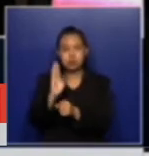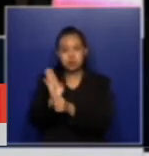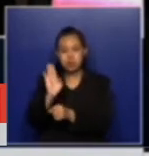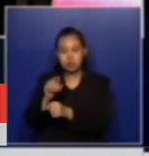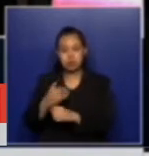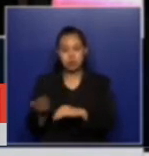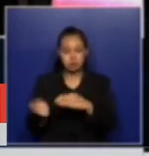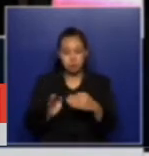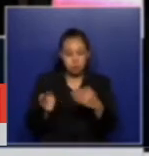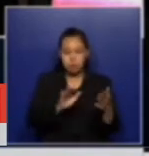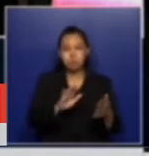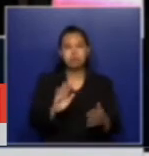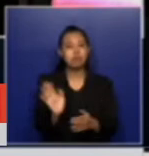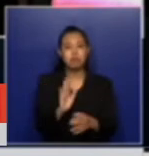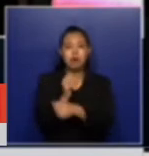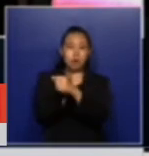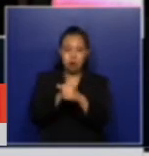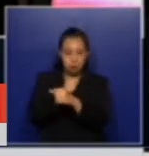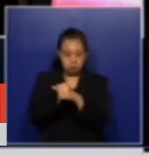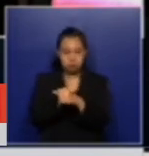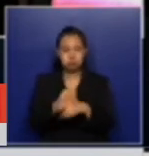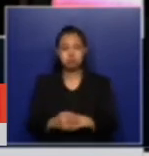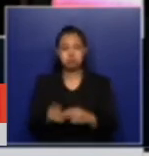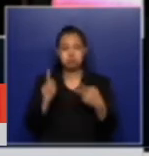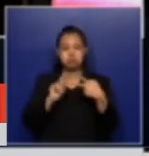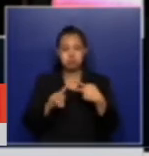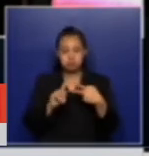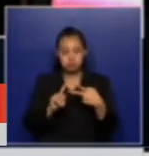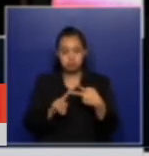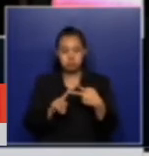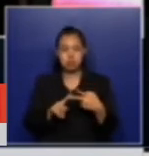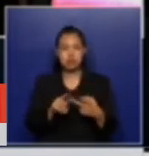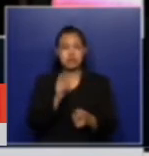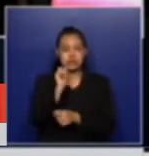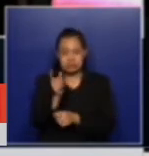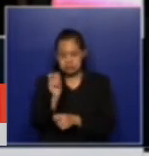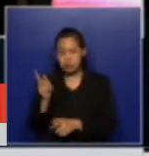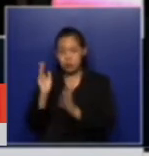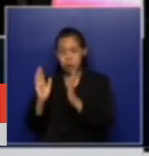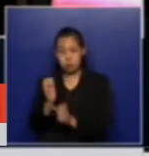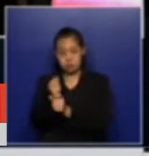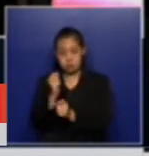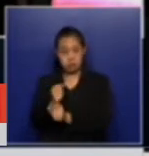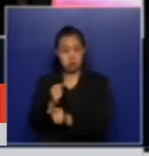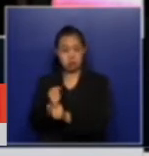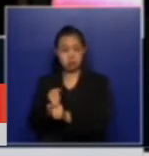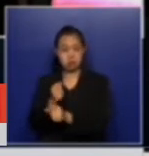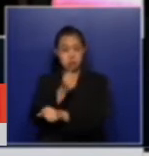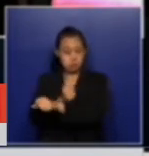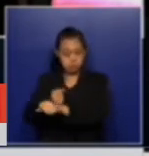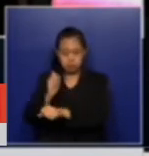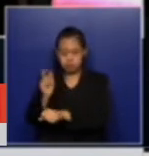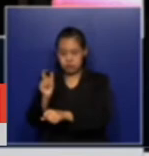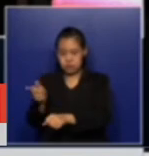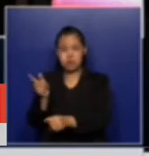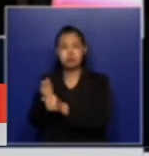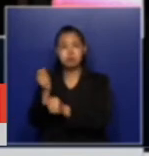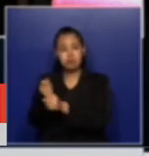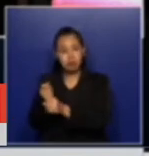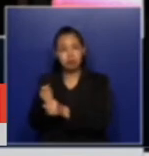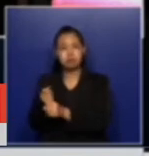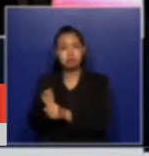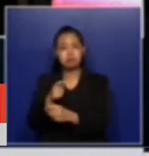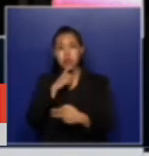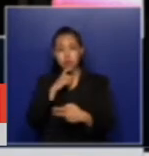ล้มนะฮะ 2. ต้องรักษาการจ้างงานเอาไว้ให้ได้นะฮะและสุดท้ายคือ